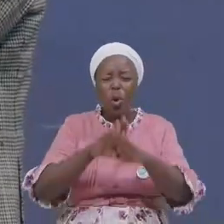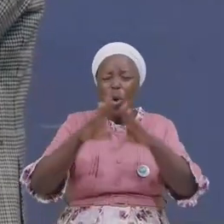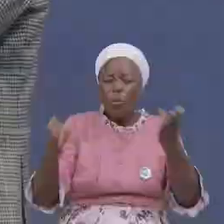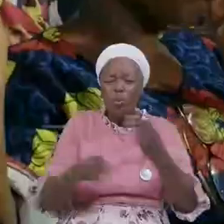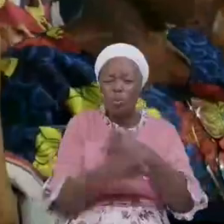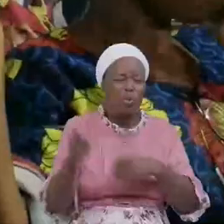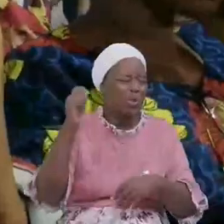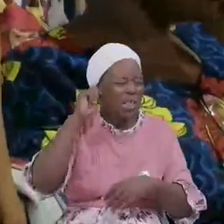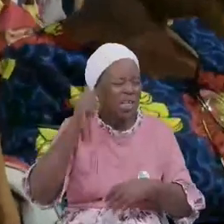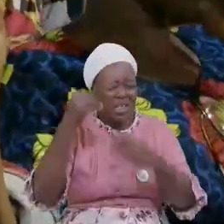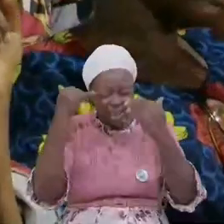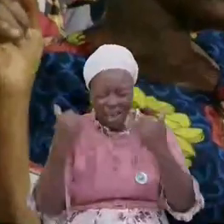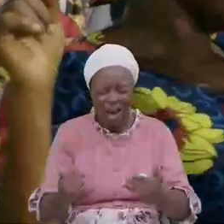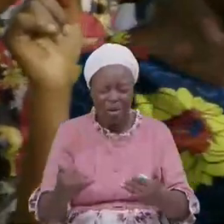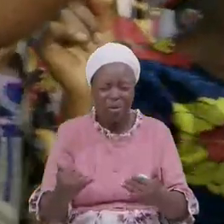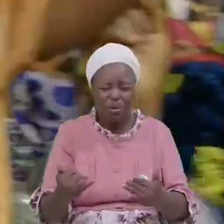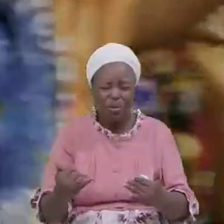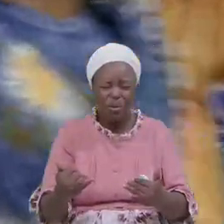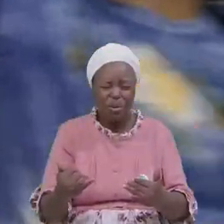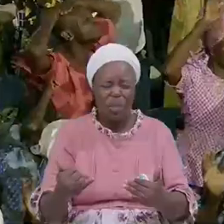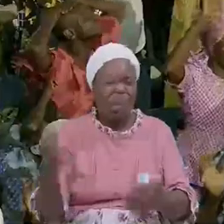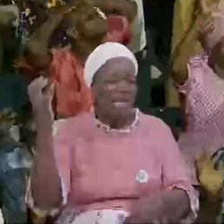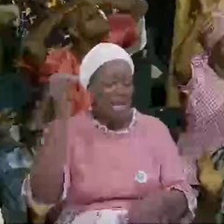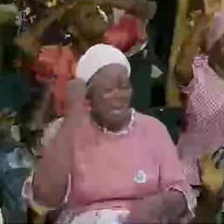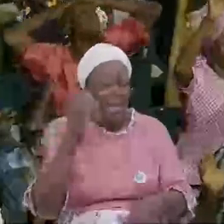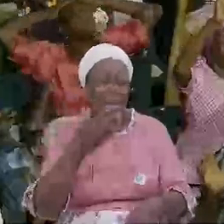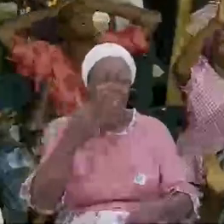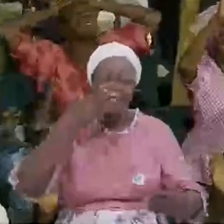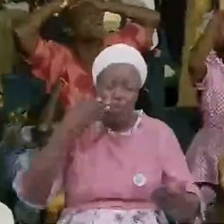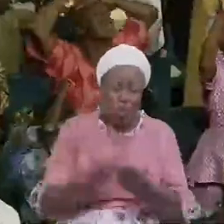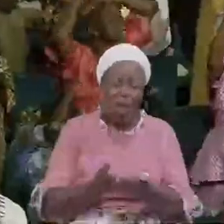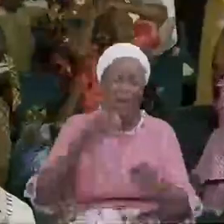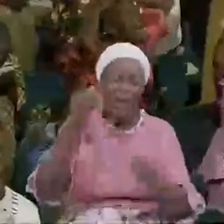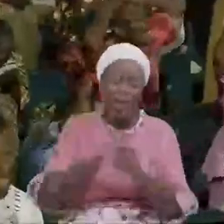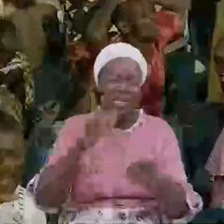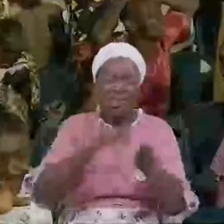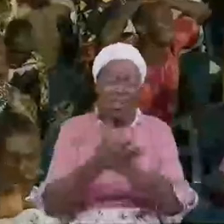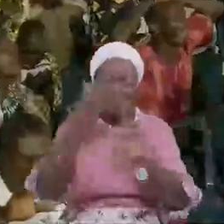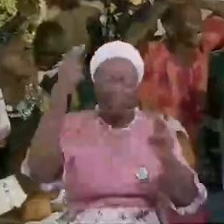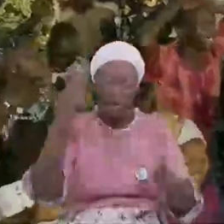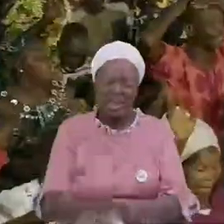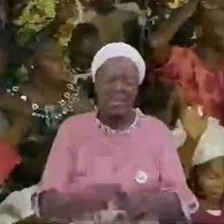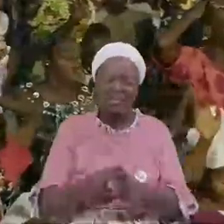Ouvre ses yeux. Entendez bien au nom de Jésus.